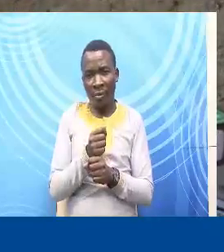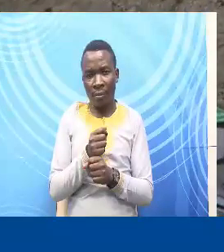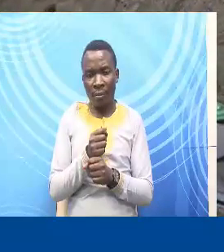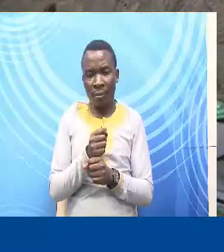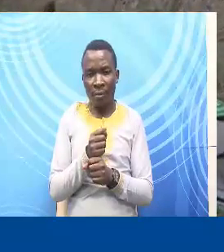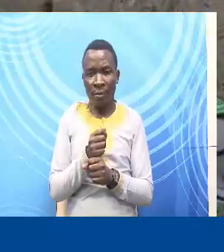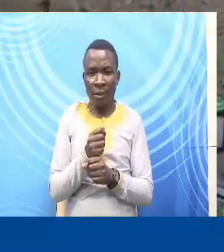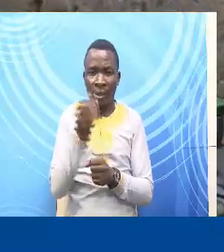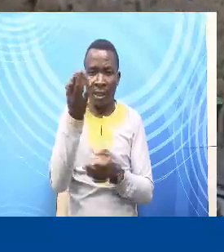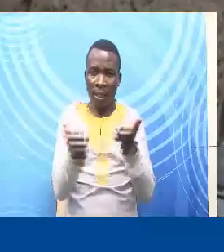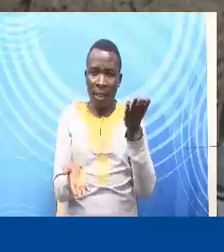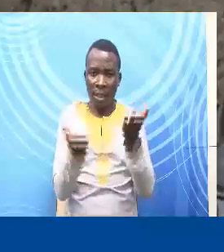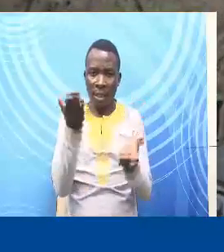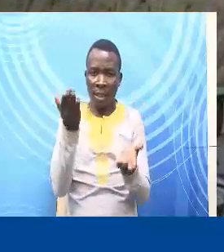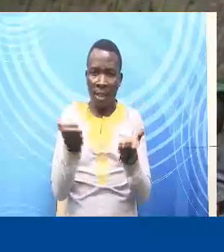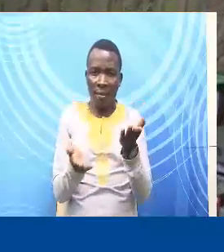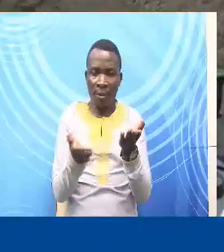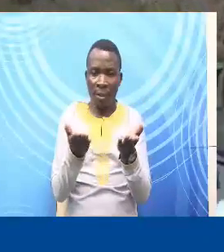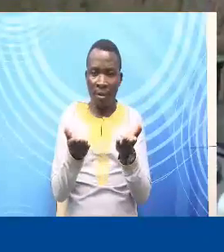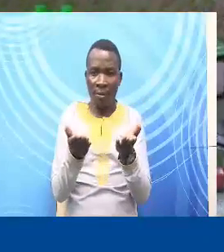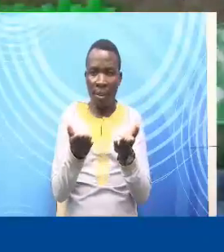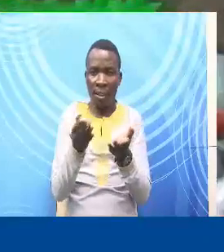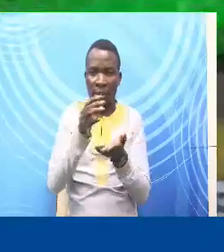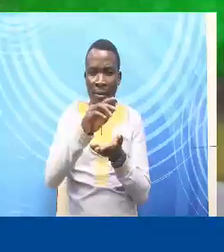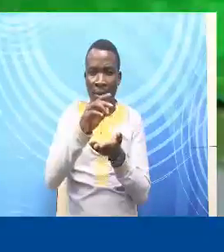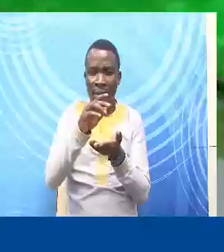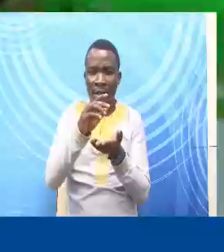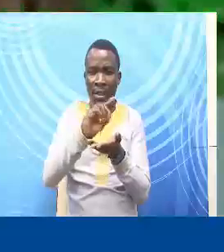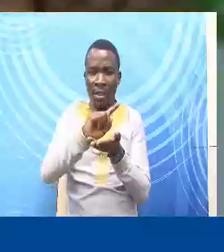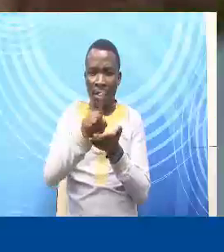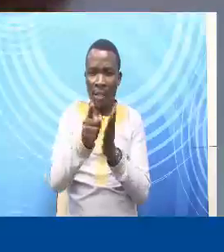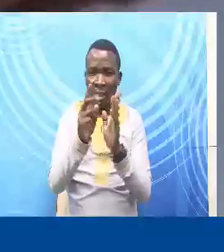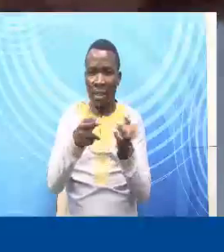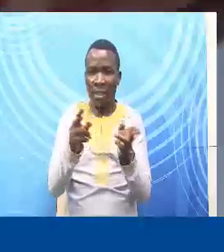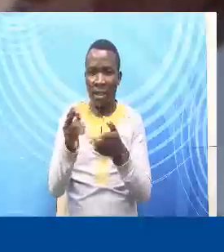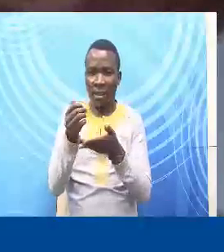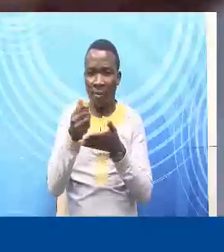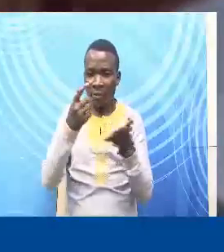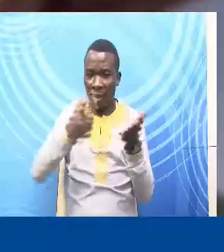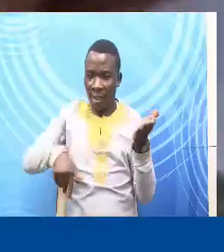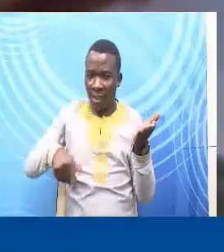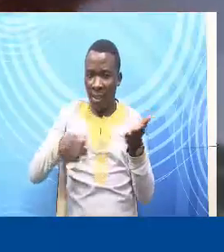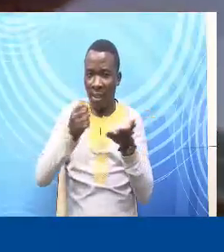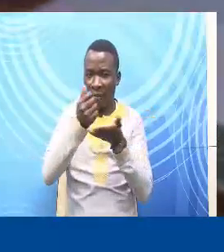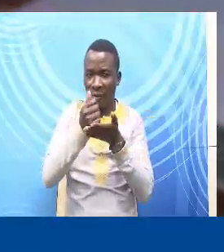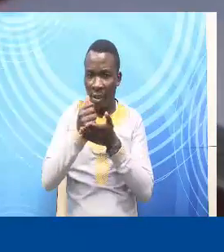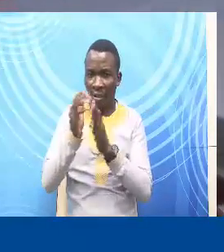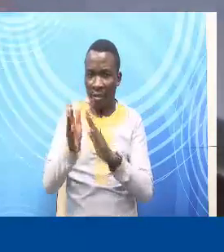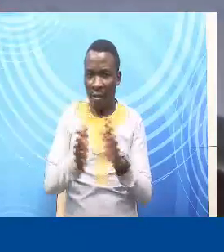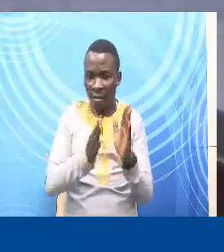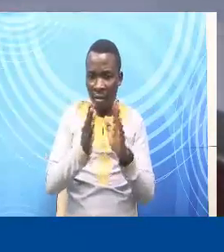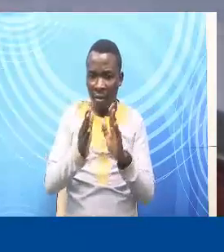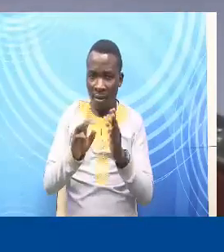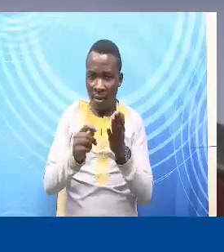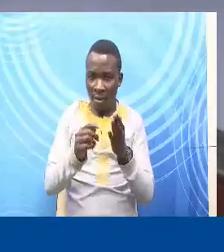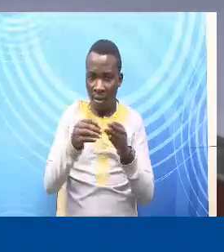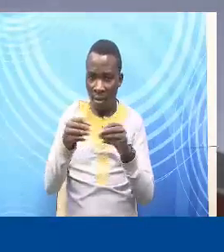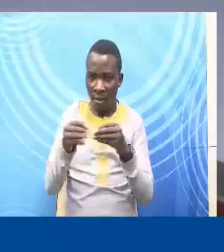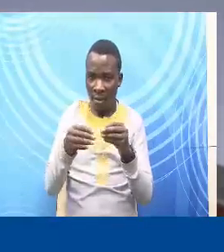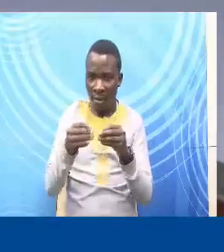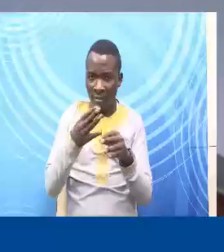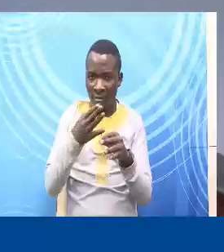Iki gipimo ni igipimo ni termometre isanzwe, ikifasha gusettinga tuno. Kuko